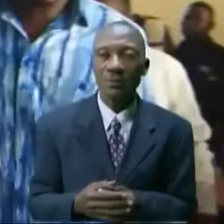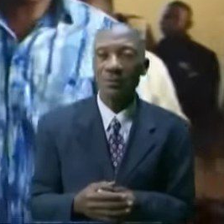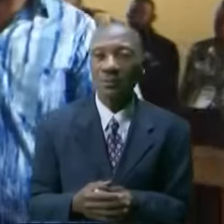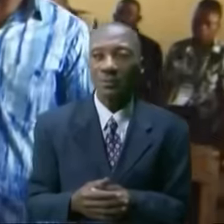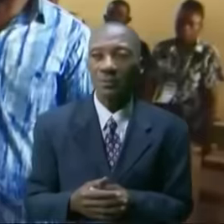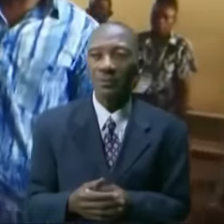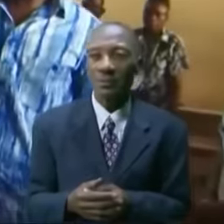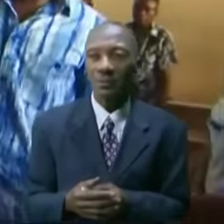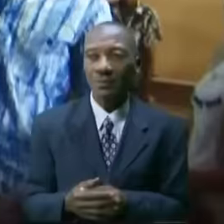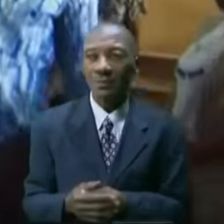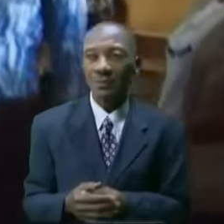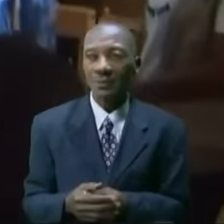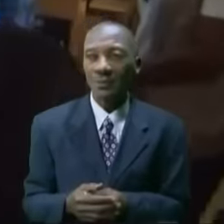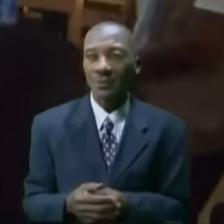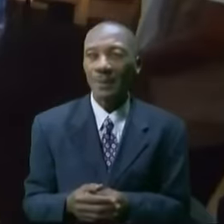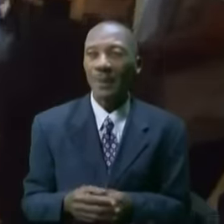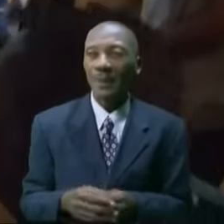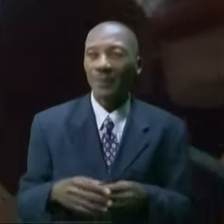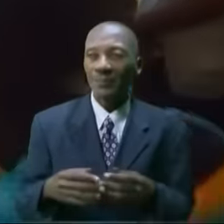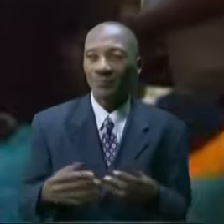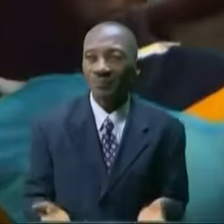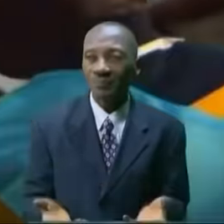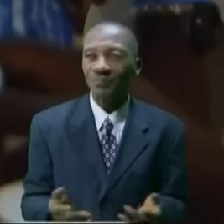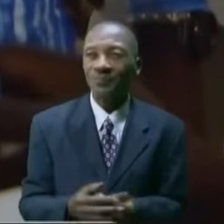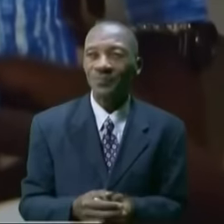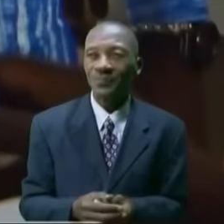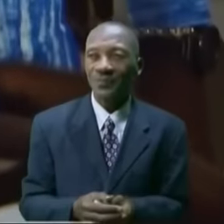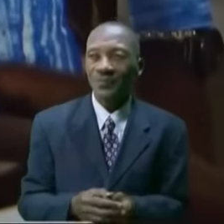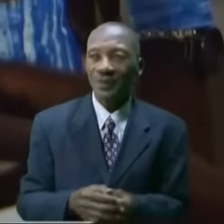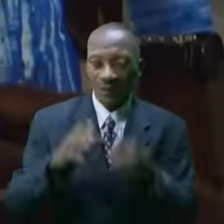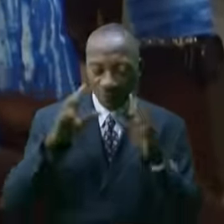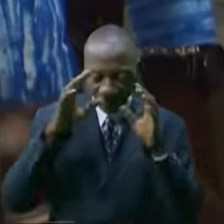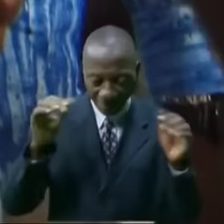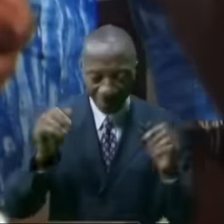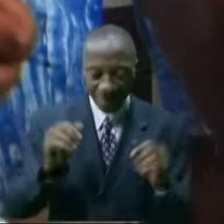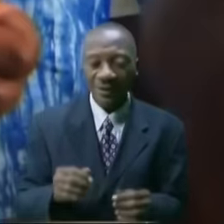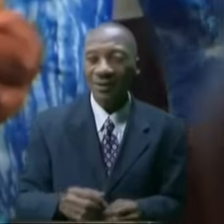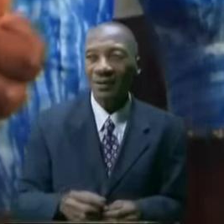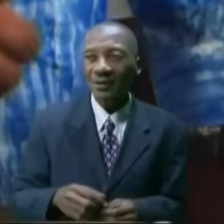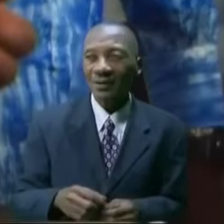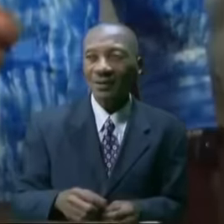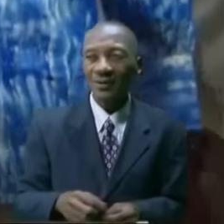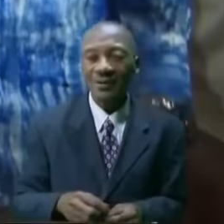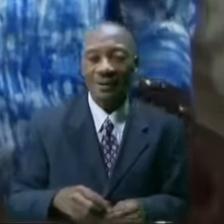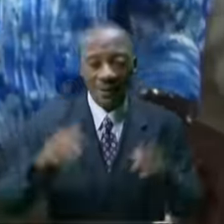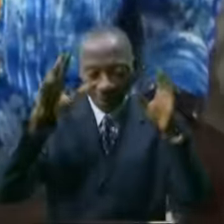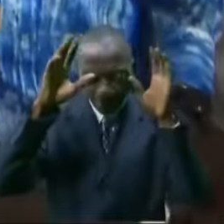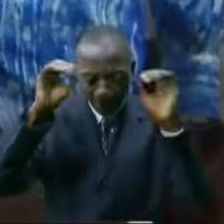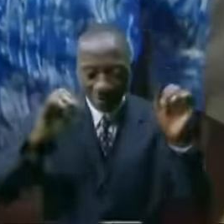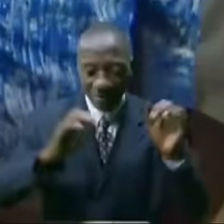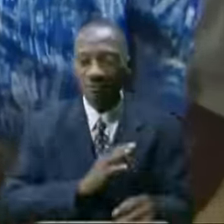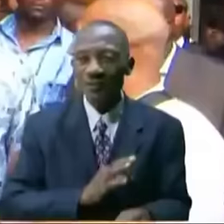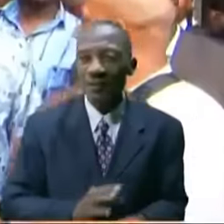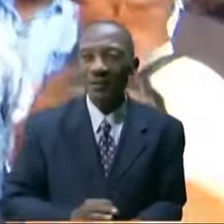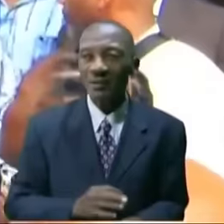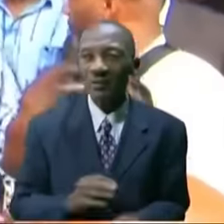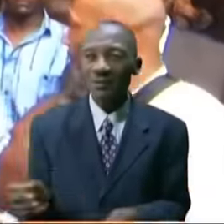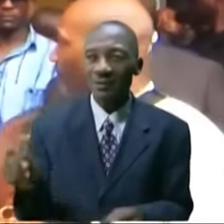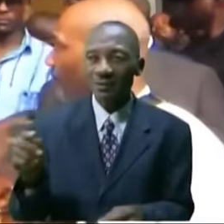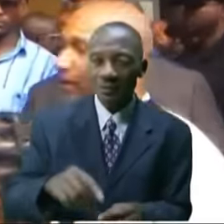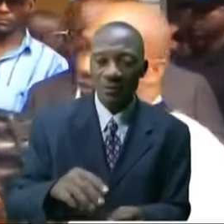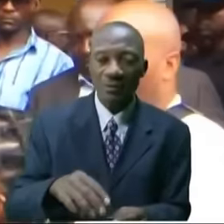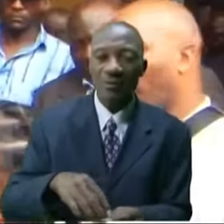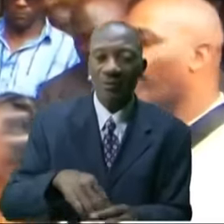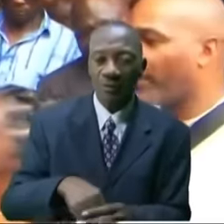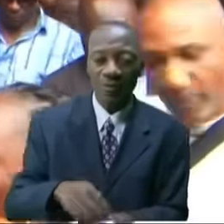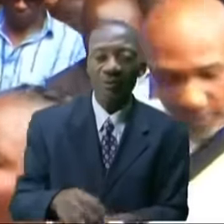En moins de 7 minutes, c'est fait. Le chef de l'État a bien accompli son devoir patriotique. Au sortir du bureau de vote, c'est